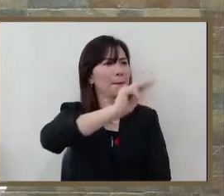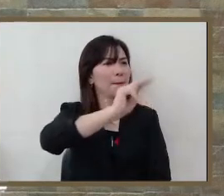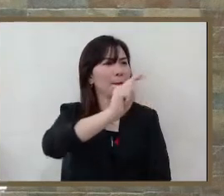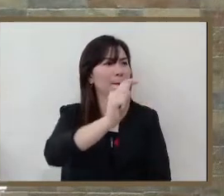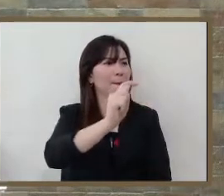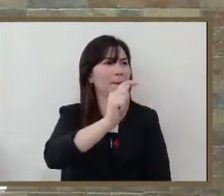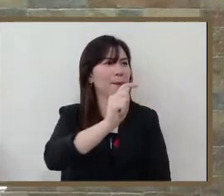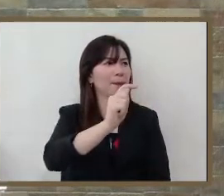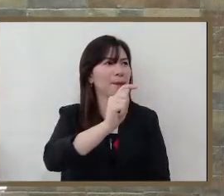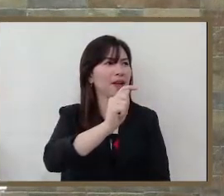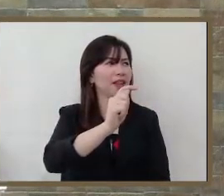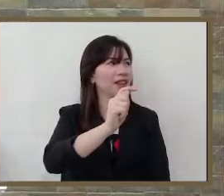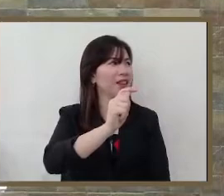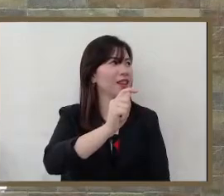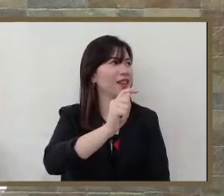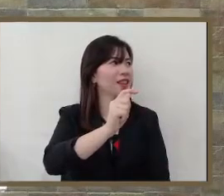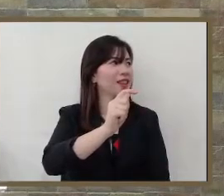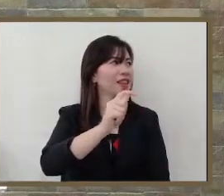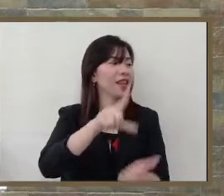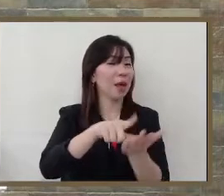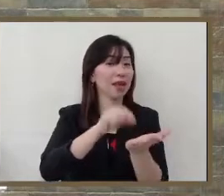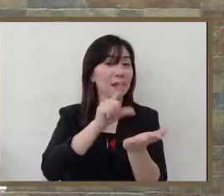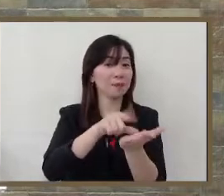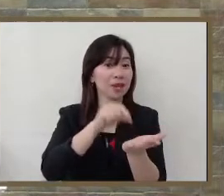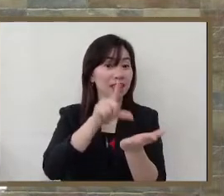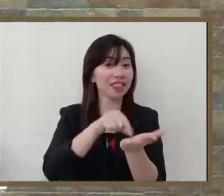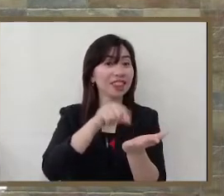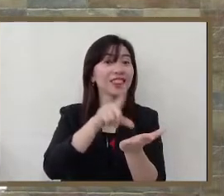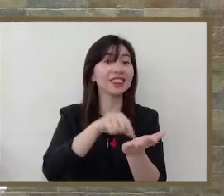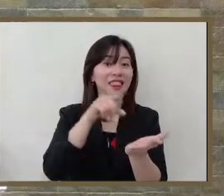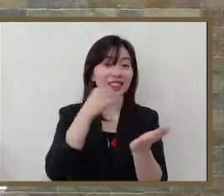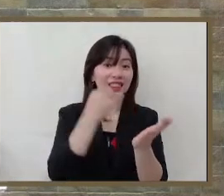Nakadikit sa pinto mo, hindi naman nakadikit sa buhay mo.